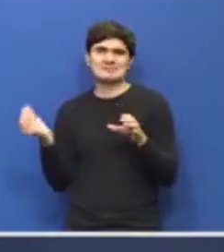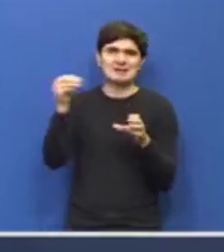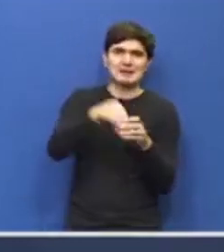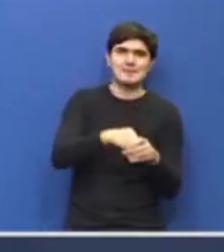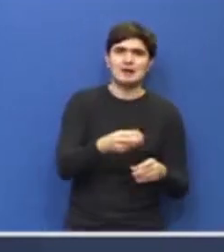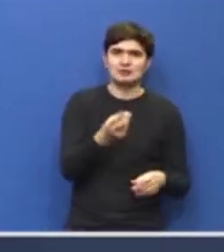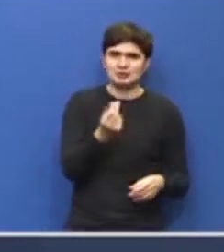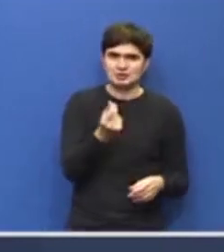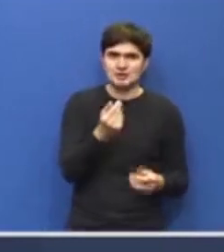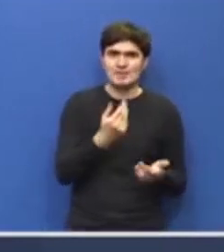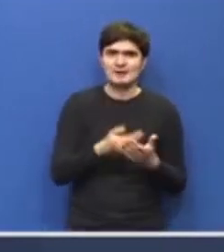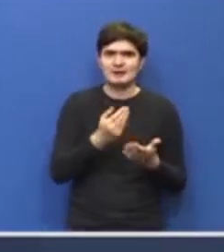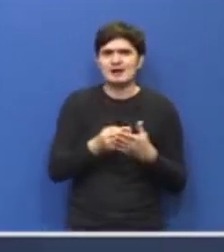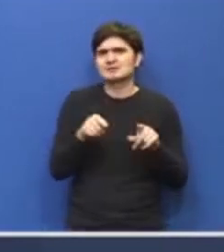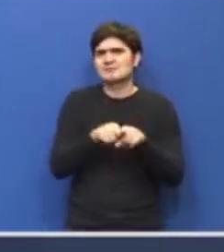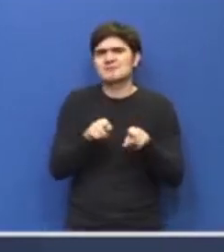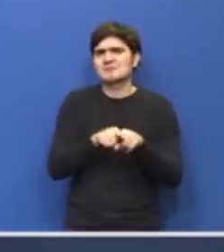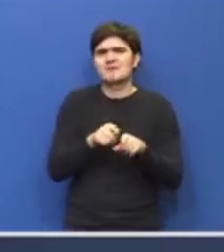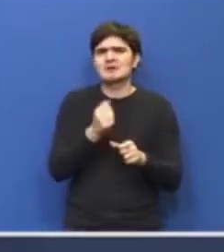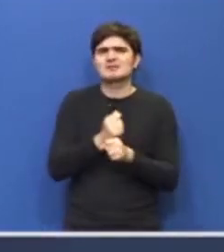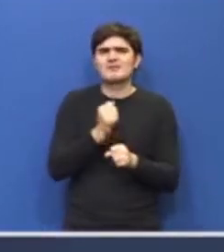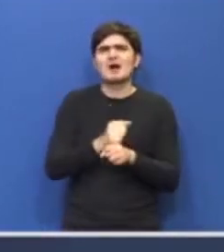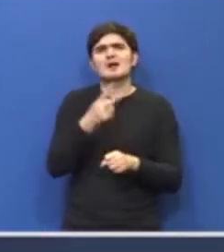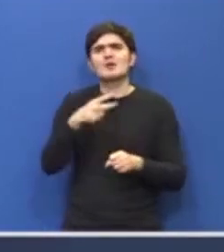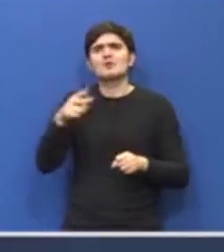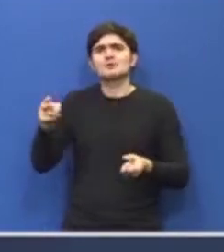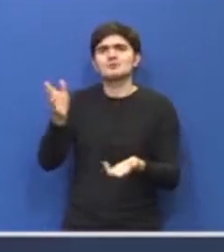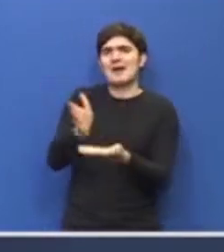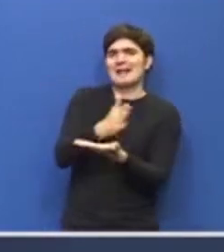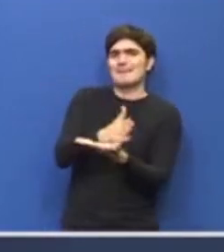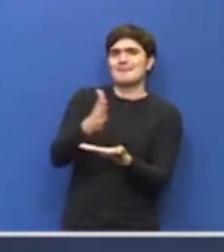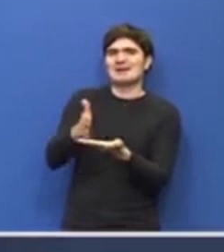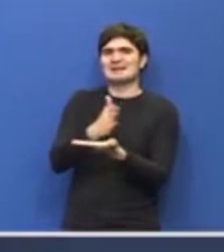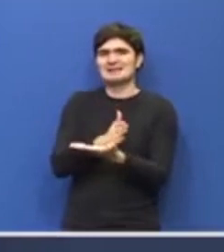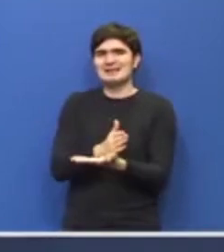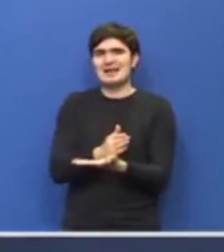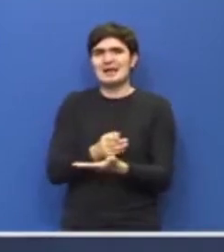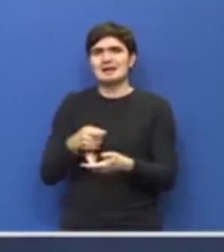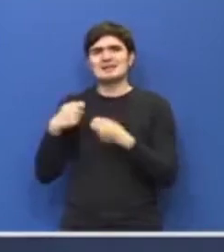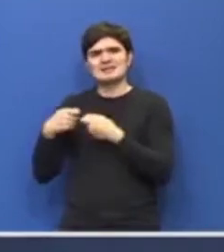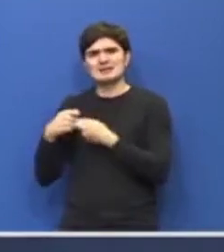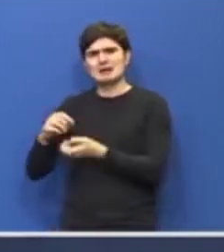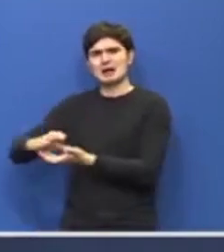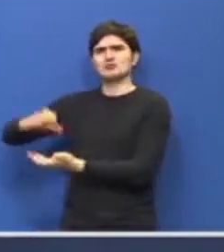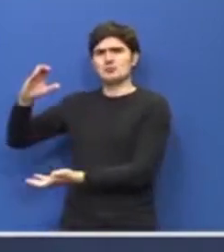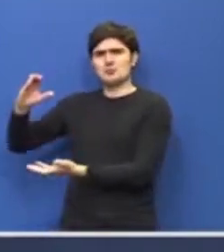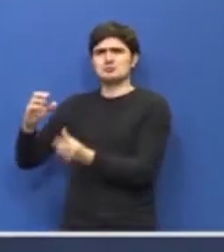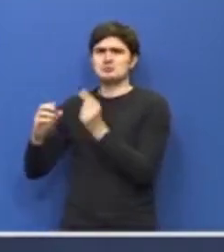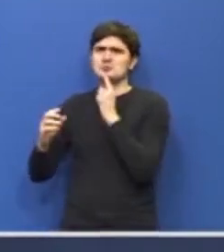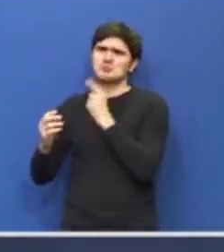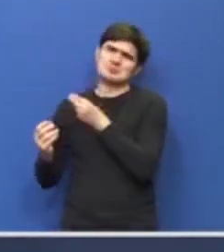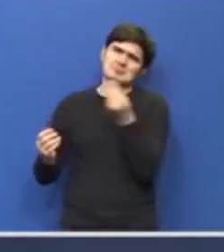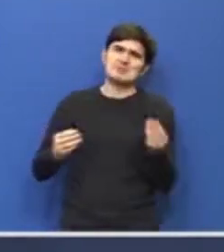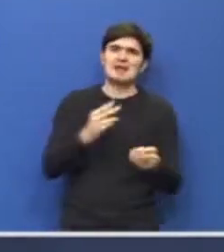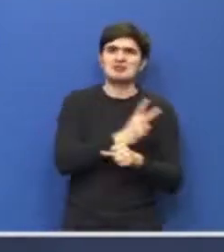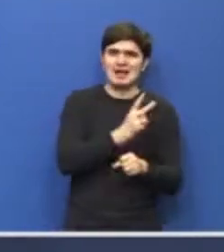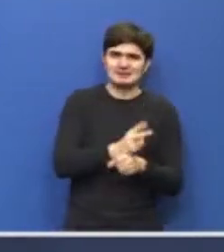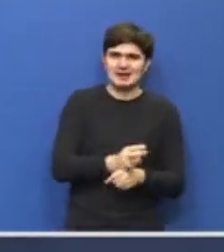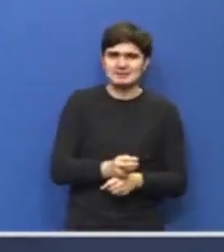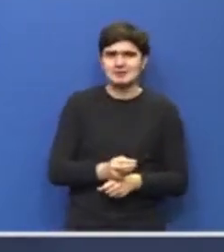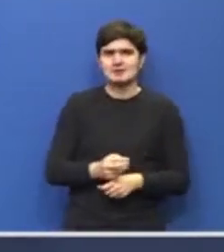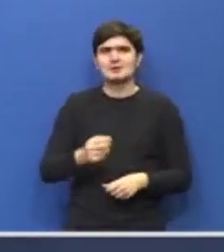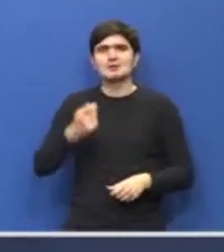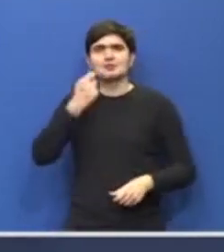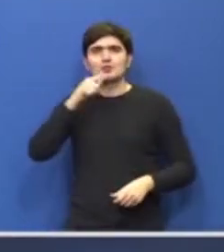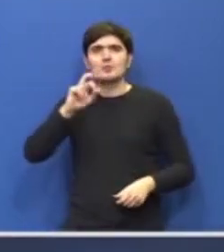să, cu această împărțire între, în care ei au grosul și statul îi se dă ceva să tacă. Ba chiar am primit de la